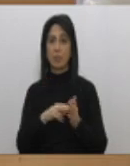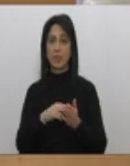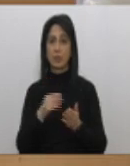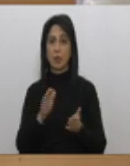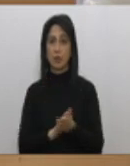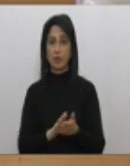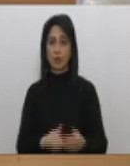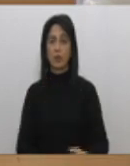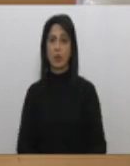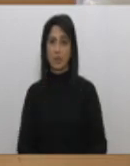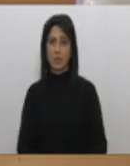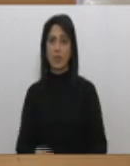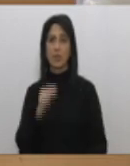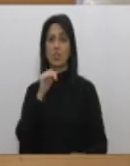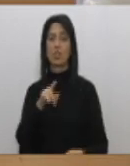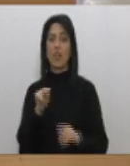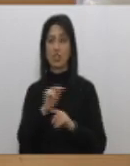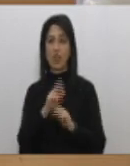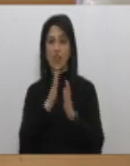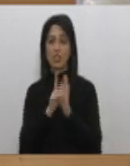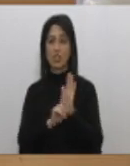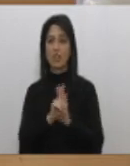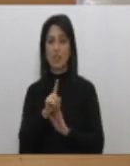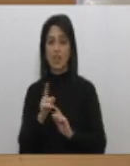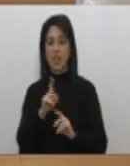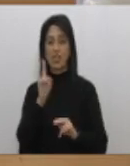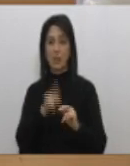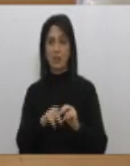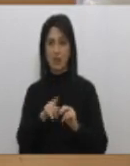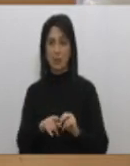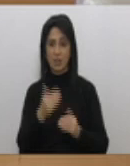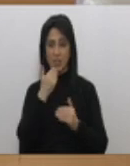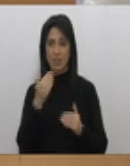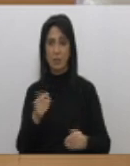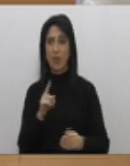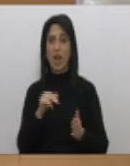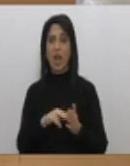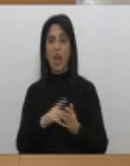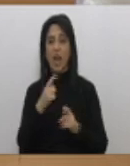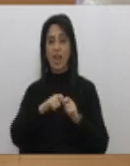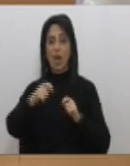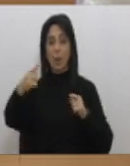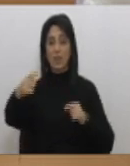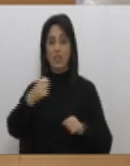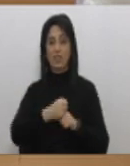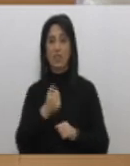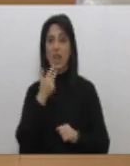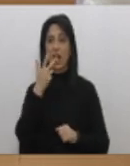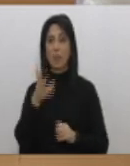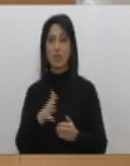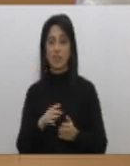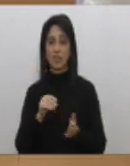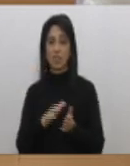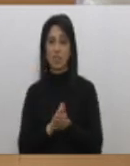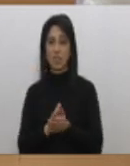მერე. ჭავჭავაძის რემონტი რა ღირდა თავიდან და რითი დამთავრდა საბოლოოდ. რა ღირს კილომეტრის გაყვანა და რამდენი